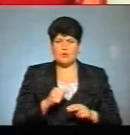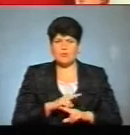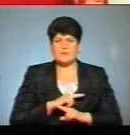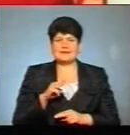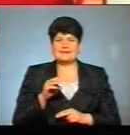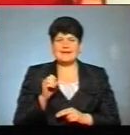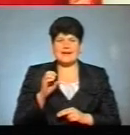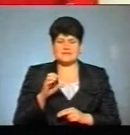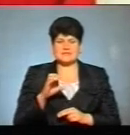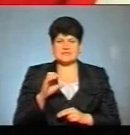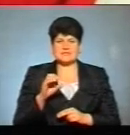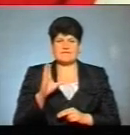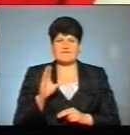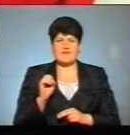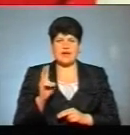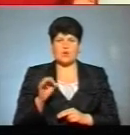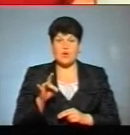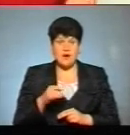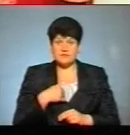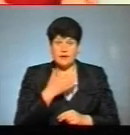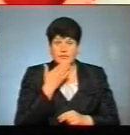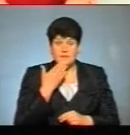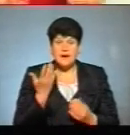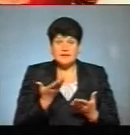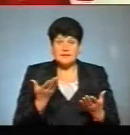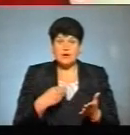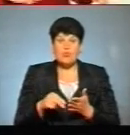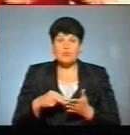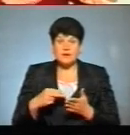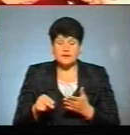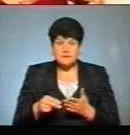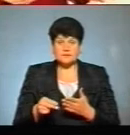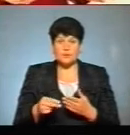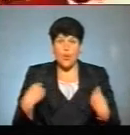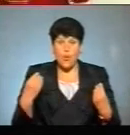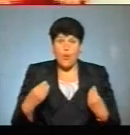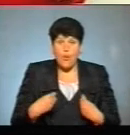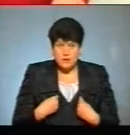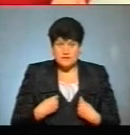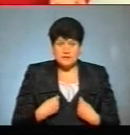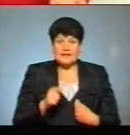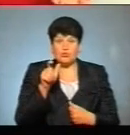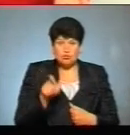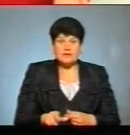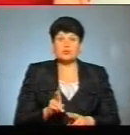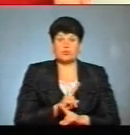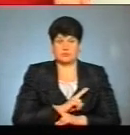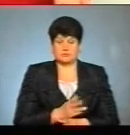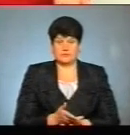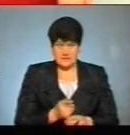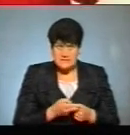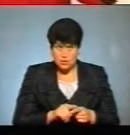тесть, свекор. І вона не має де вдягнути елементарне, де взяти одяг для людини, яка померла. Це